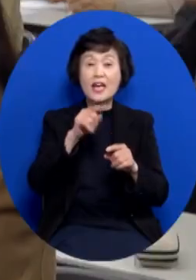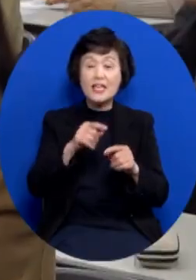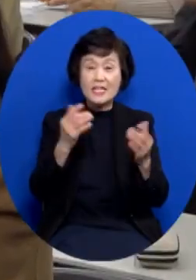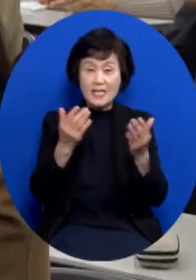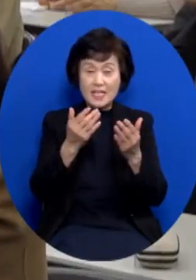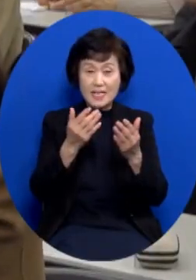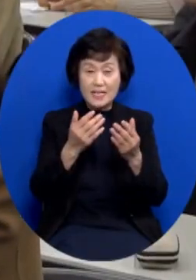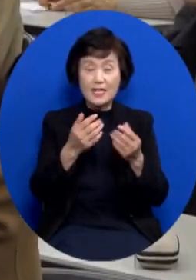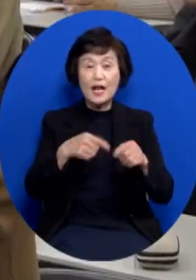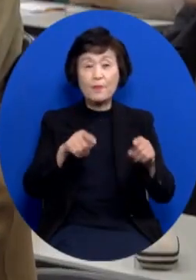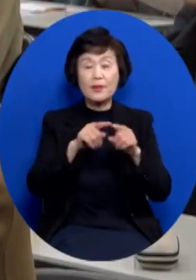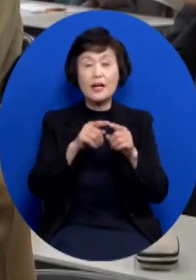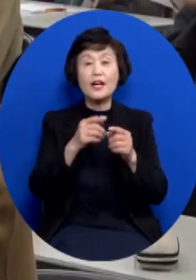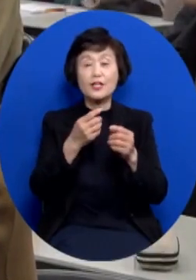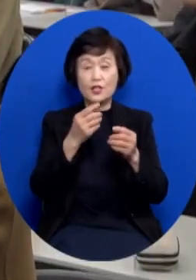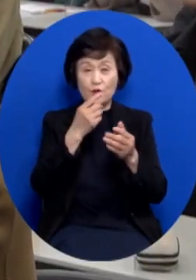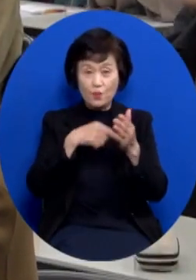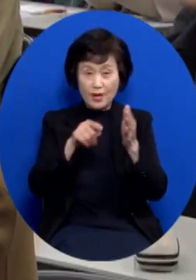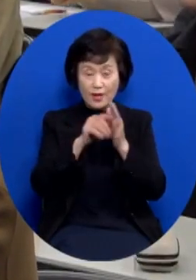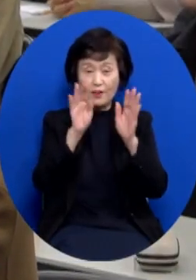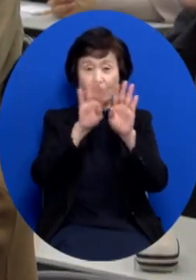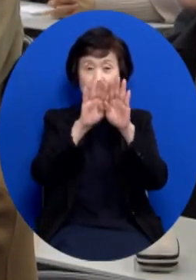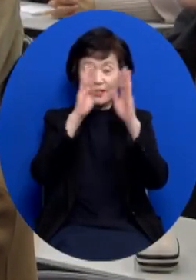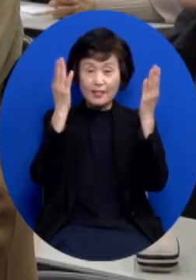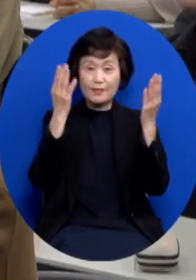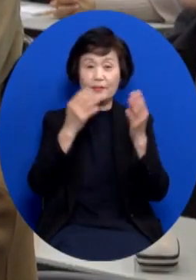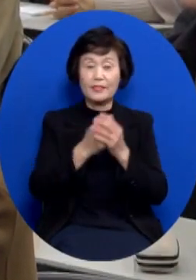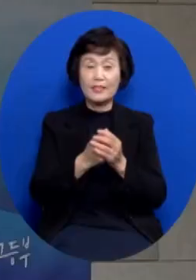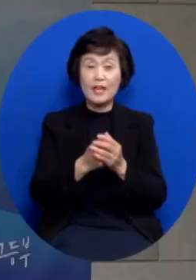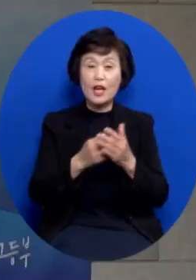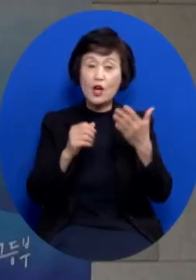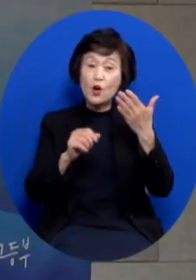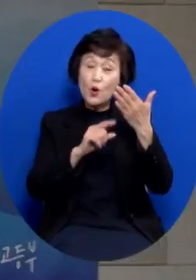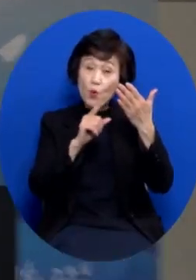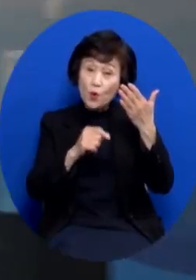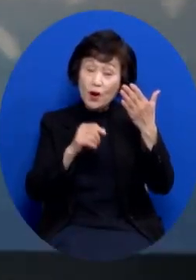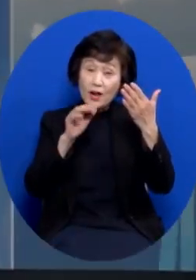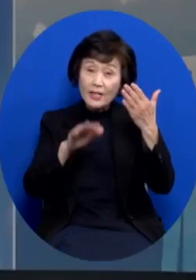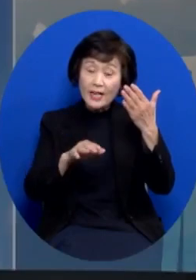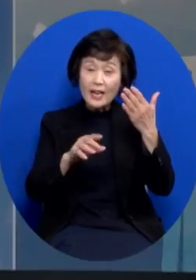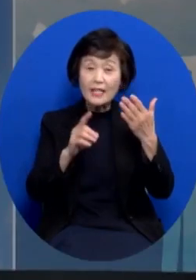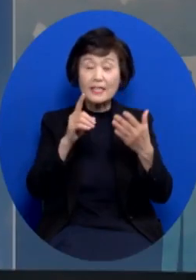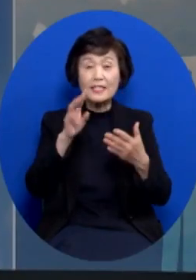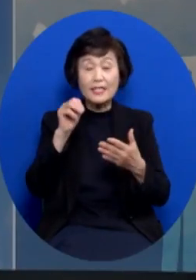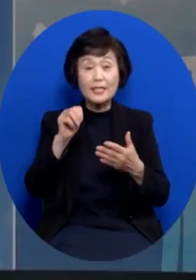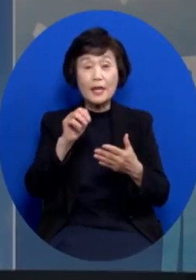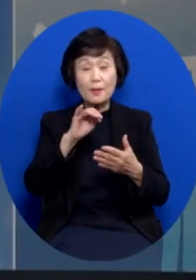훈련과정은 오는 5월 23일까지 12주 동안 진행되며 도어에는 철원 DMZ 아울리치를 실시할 예정입니다